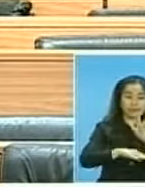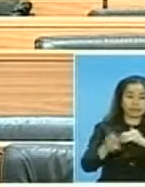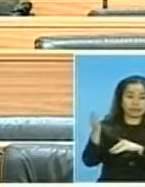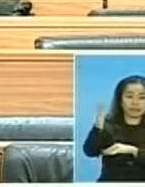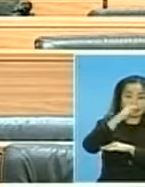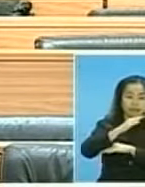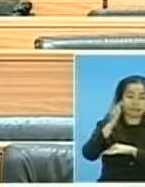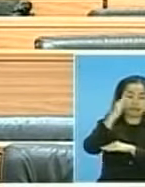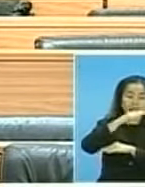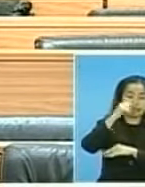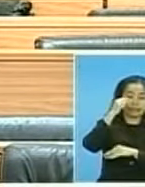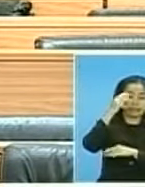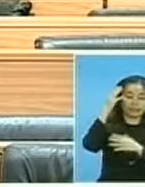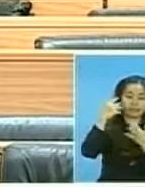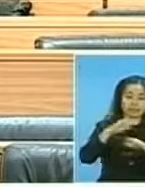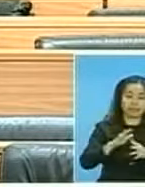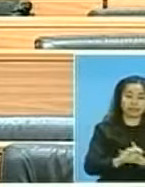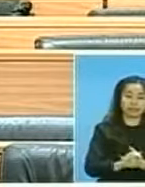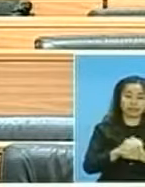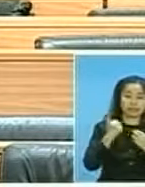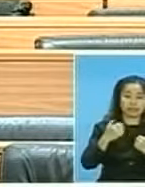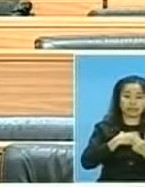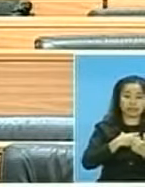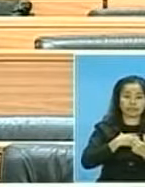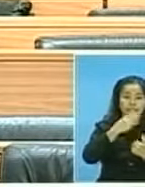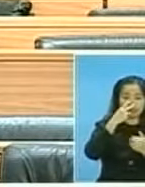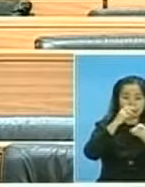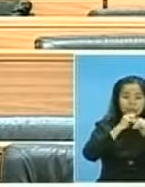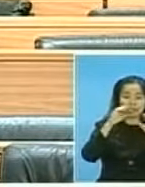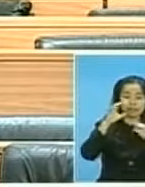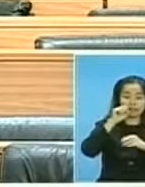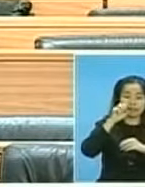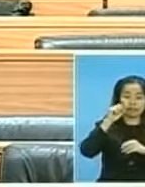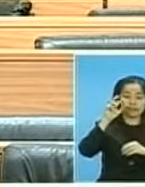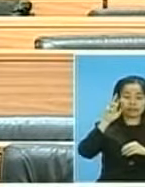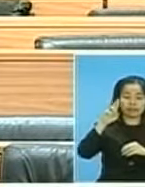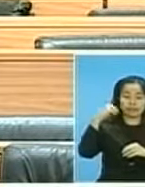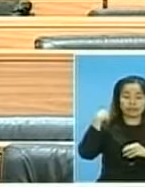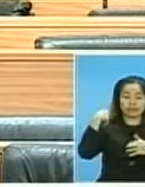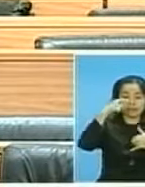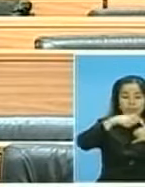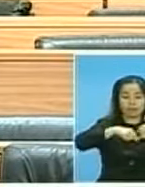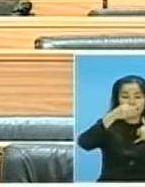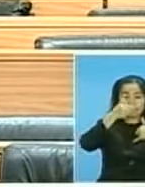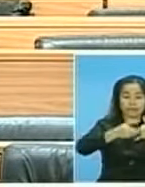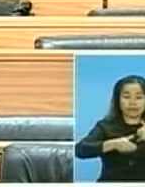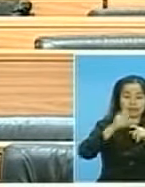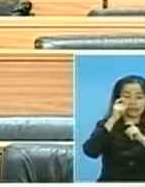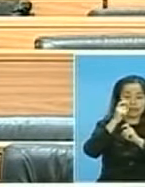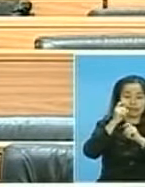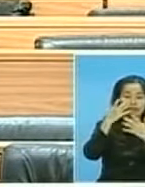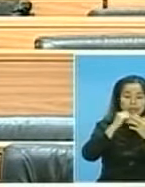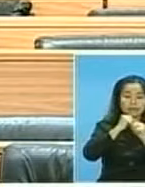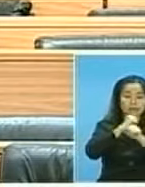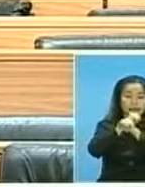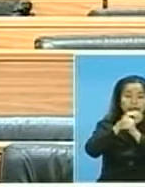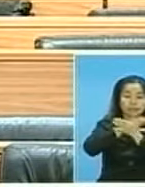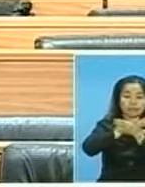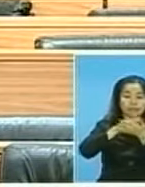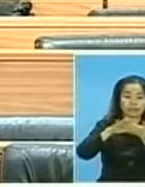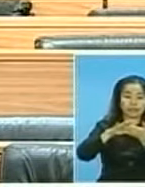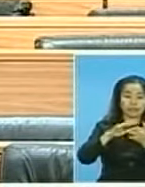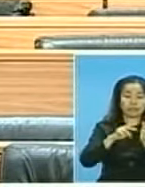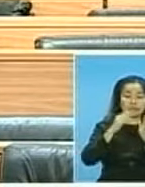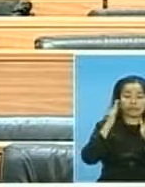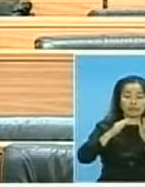อดหลายวันที่ผ่านมานี้เราต้องการเห็นสสร.ที่มีคุณสมบัติที่ปลอดพ้นจากการเมือง